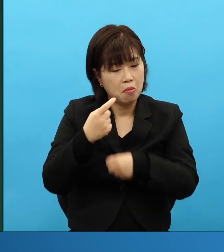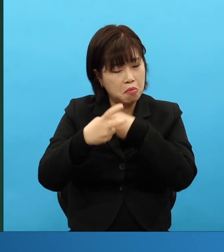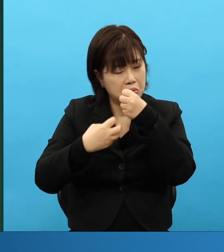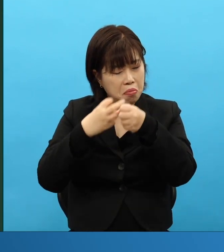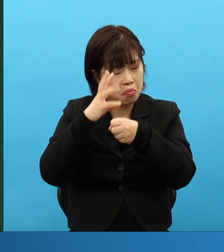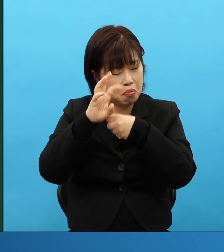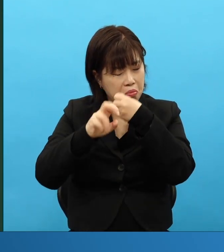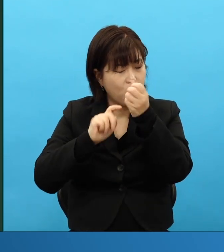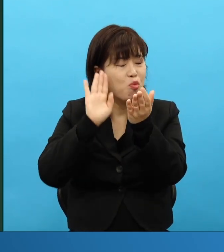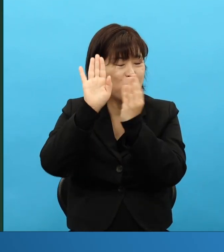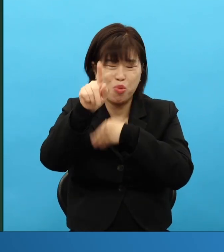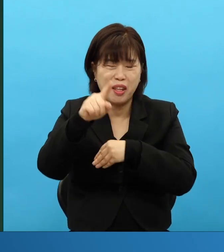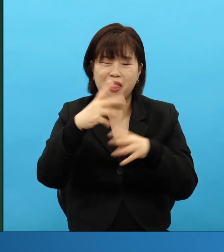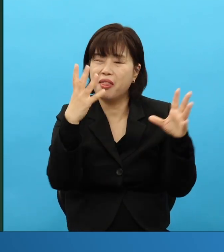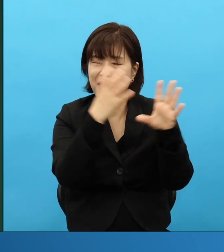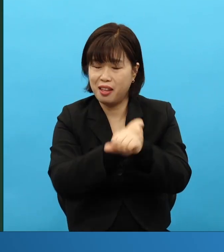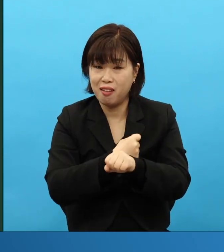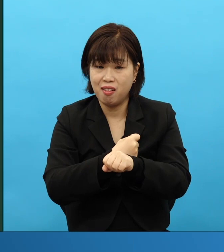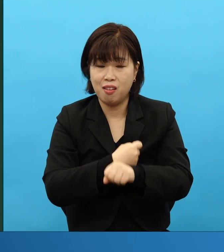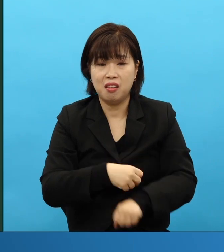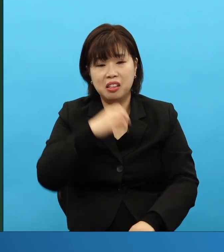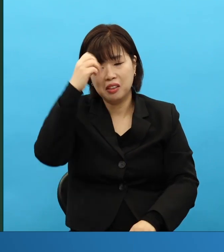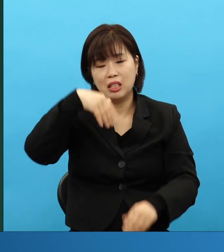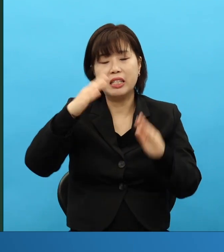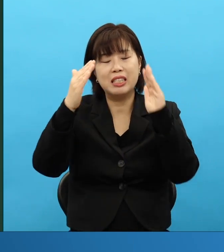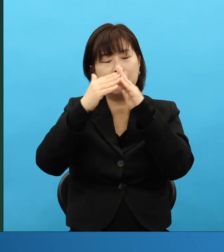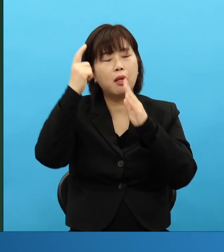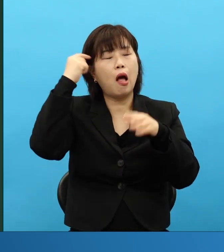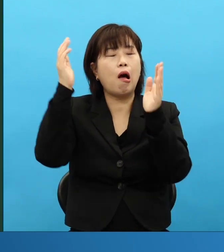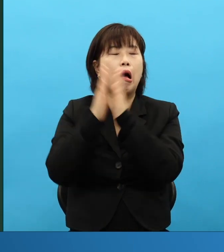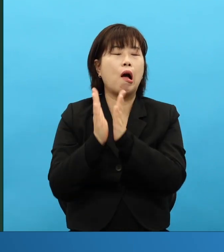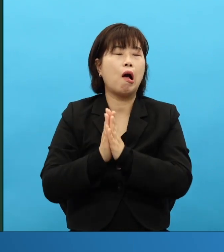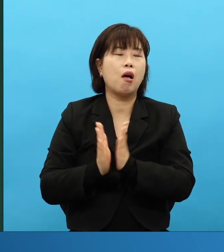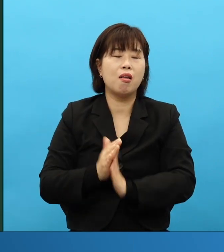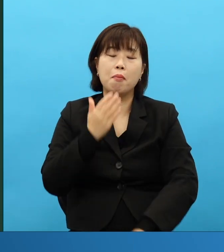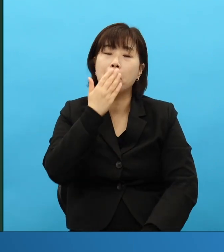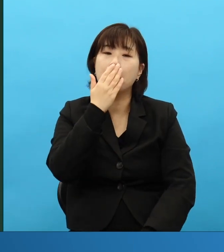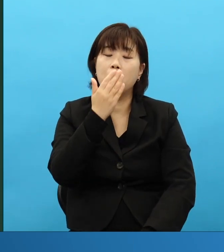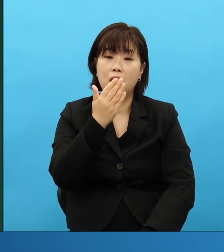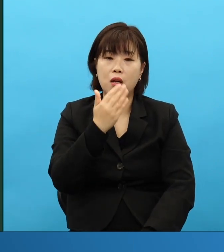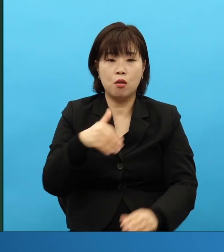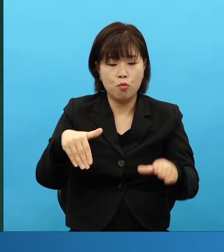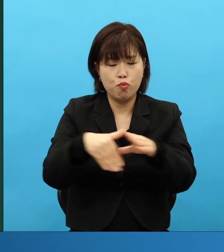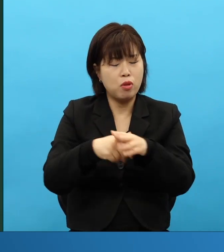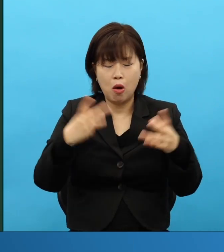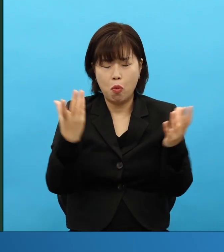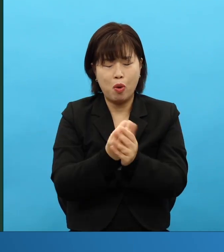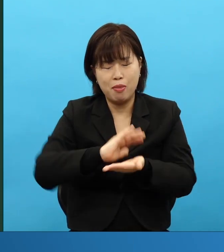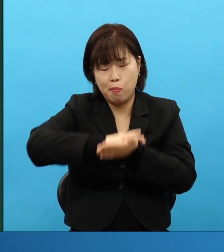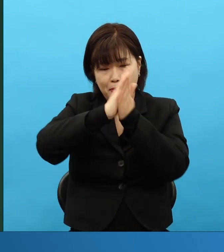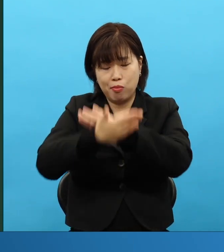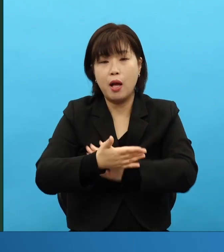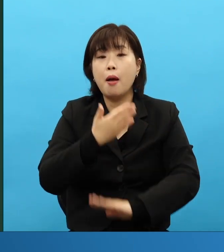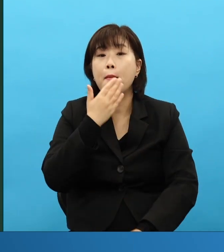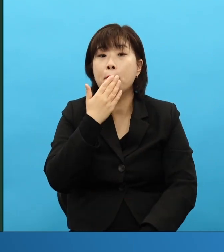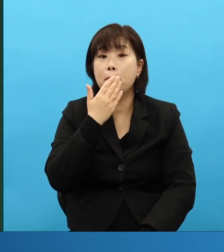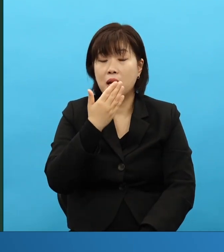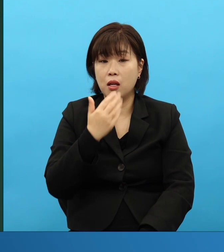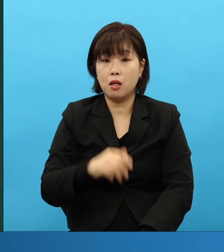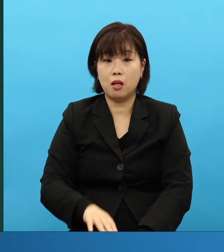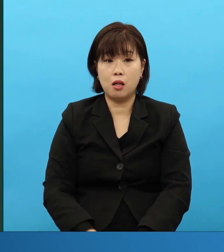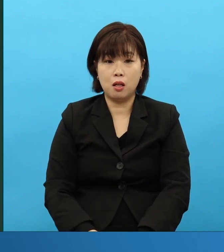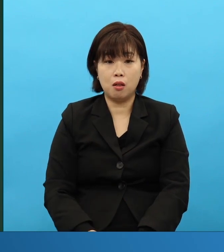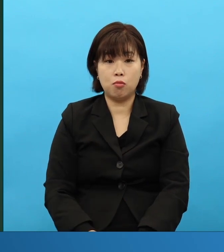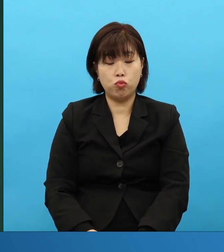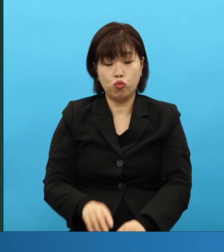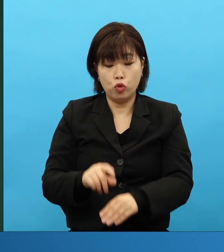anymore. 이 문화가 뒤바뀝니다. And culture is completely changing. 그 제가 보기로는 지방에 살도록 만드는 거 그건 맞아요. And